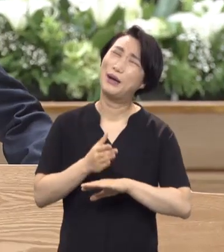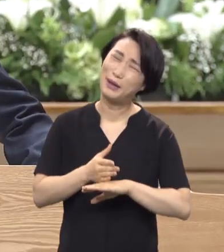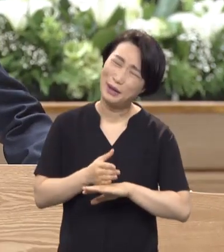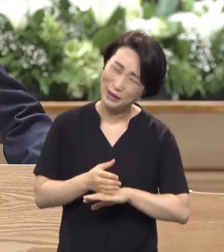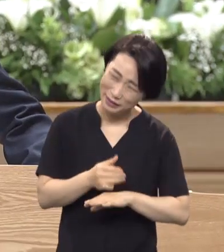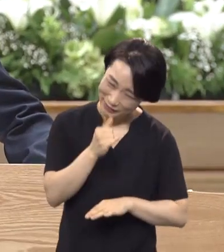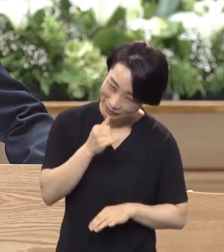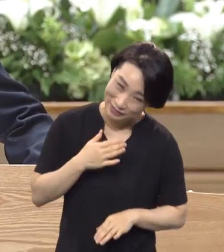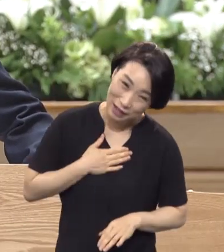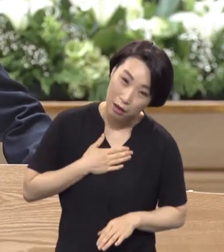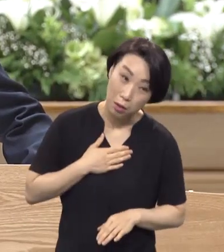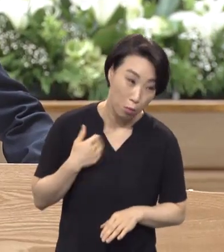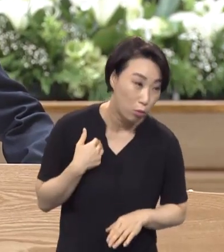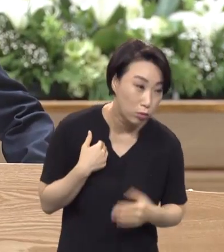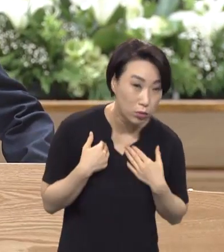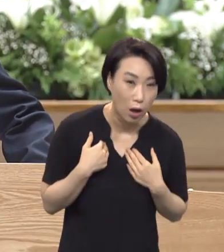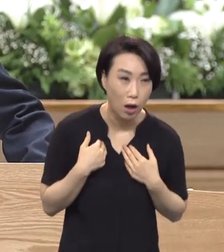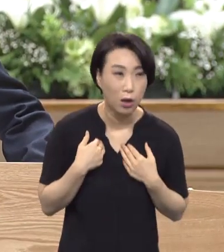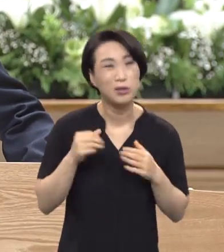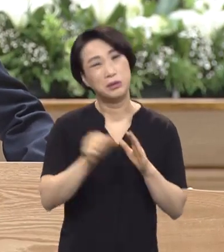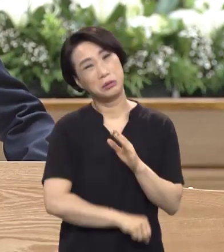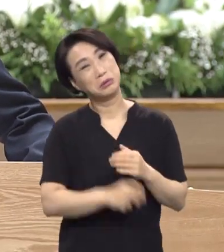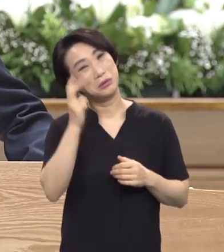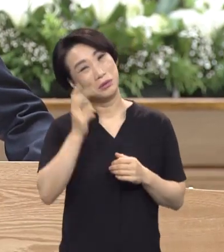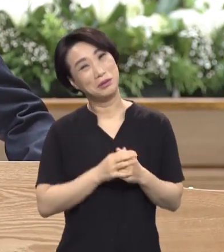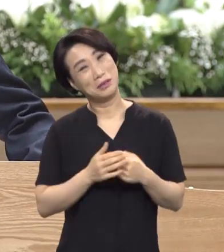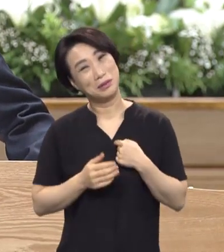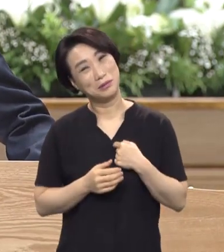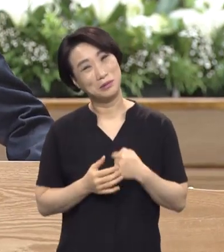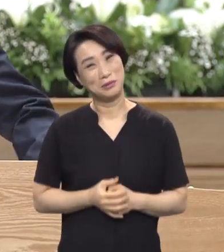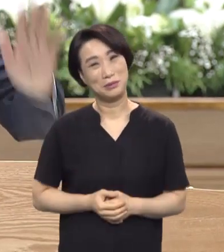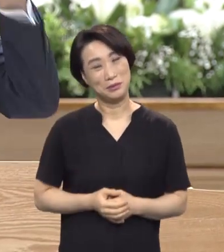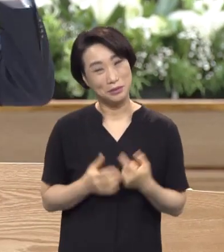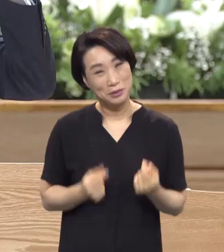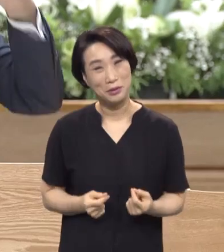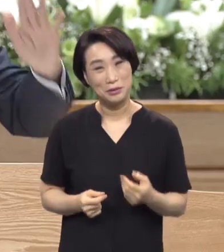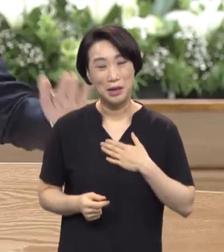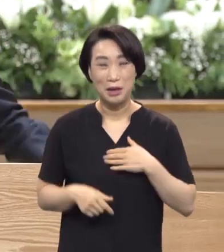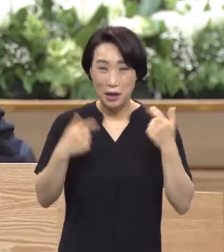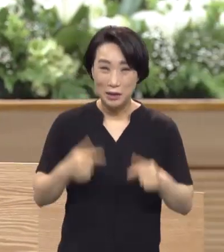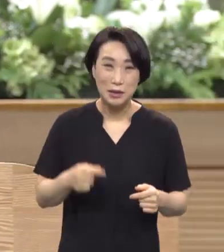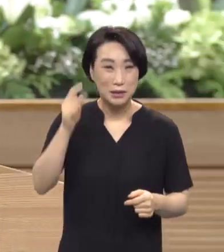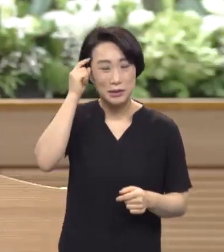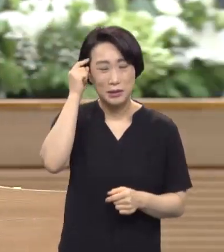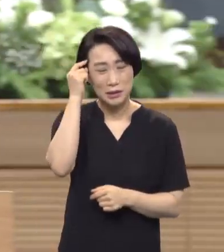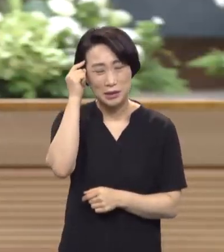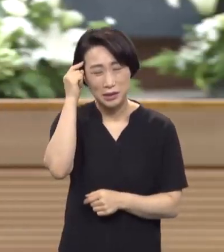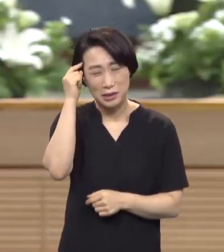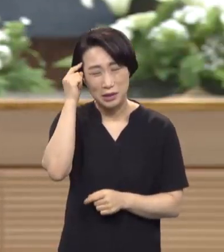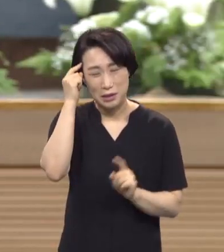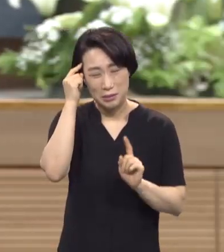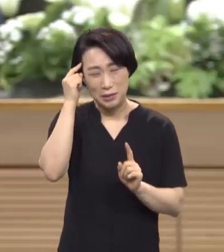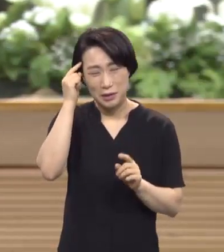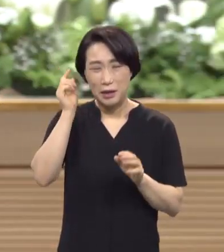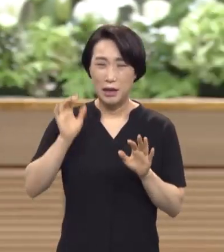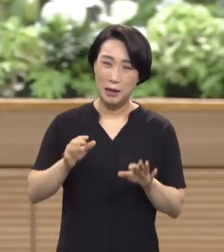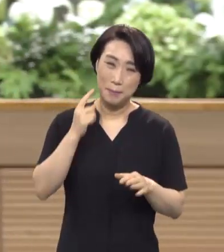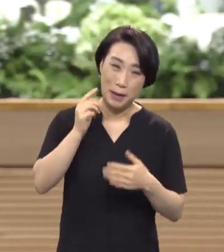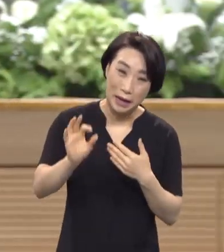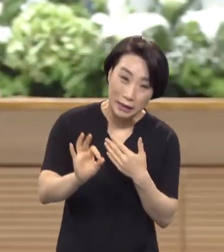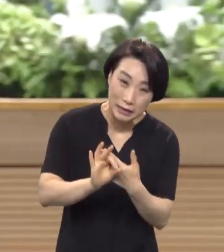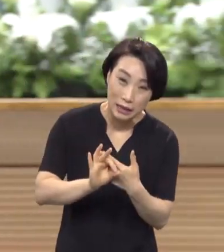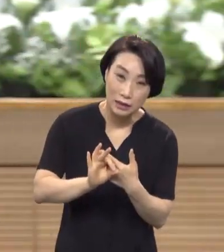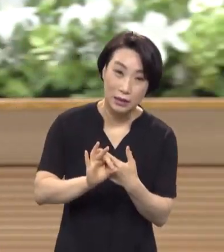모릅니다. 몰랐으면 좋지. 몰랐으면. 저도 항상 그런 생각을 하잖아요.